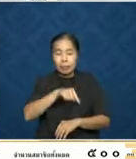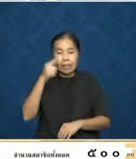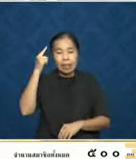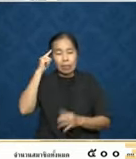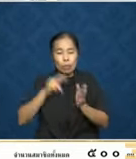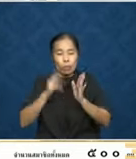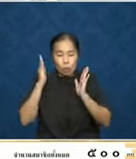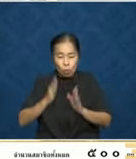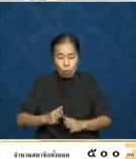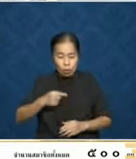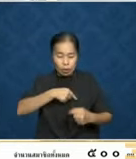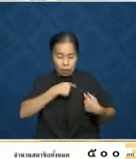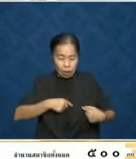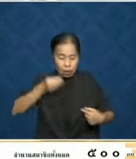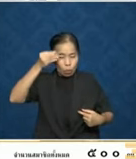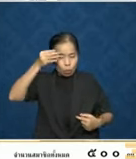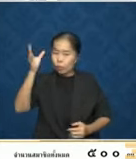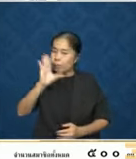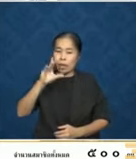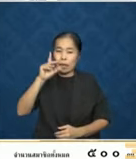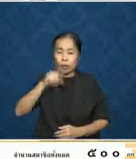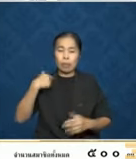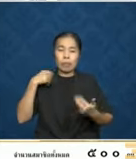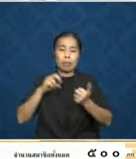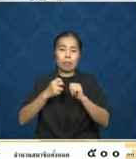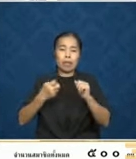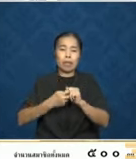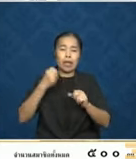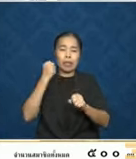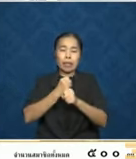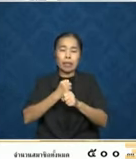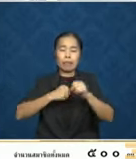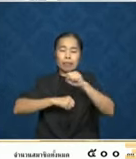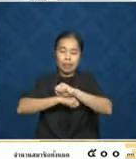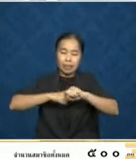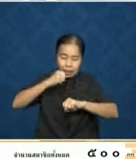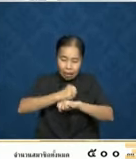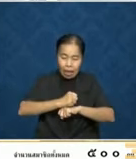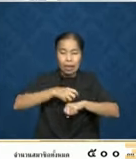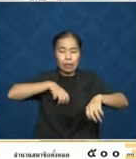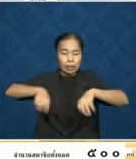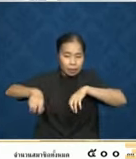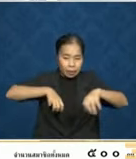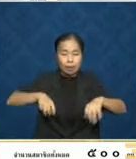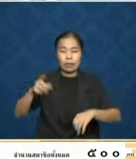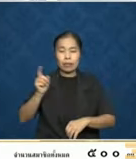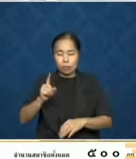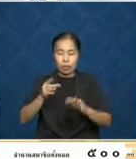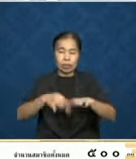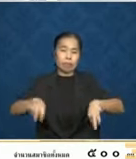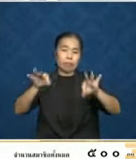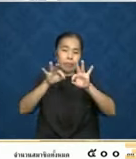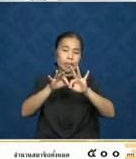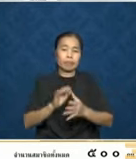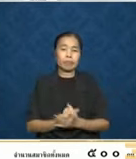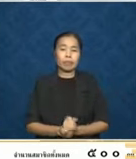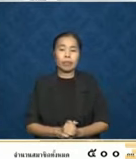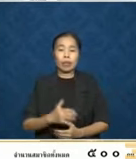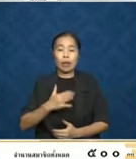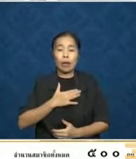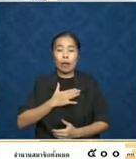ค่ความรู้และเทคนิคครับท่านประธานมันมีปัญหาโครงสร้างในการบริหารจัดการอันนี้เป็นเรื่องใหญ่ครับท่านประธานผ